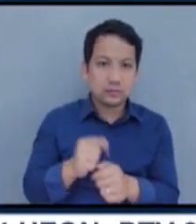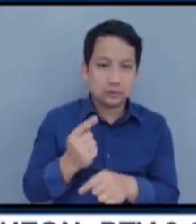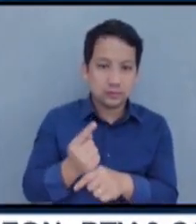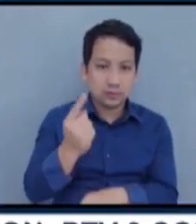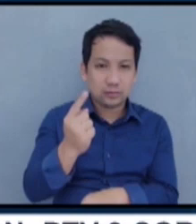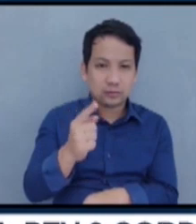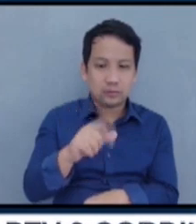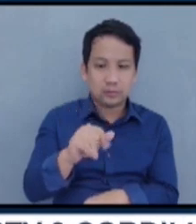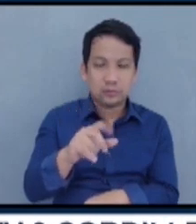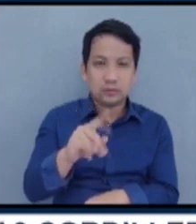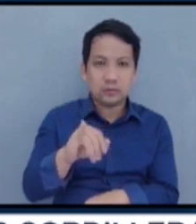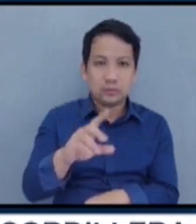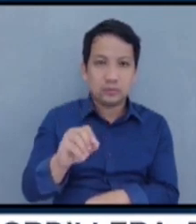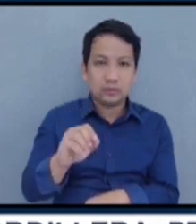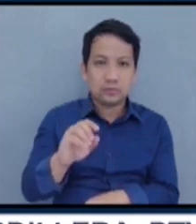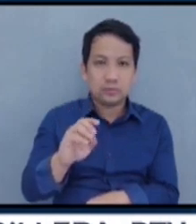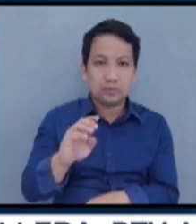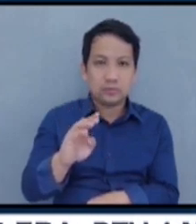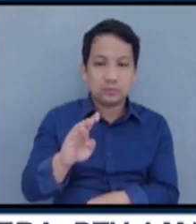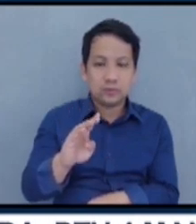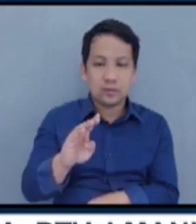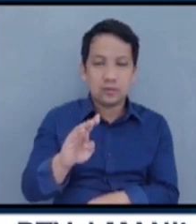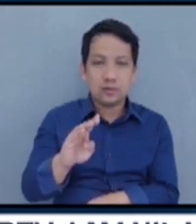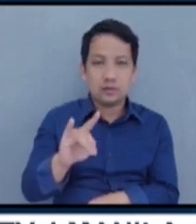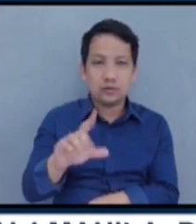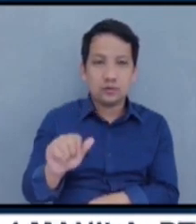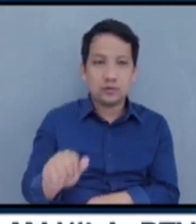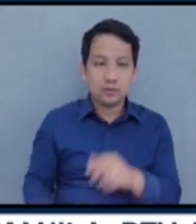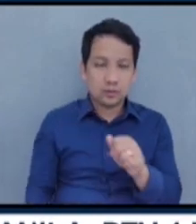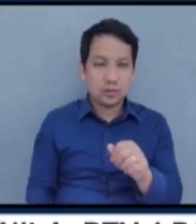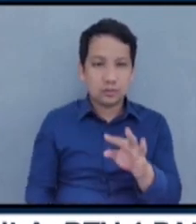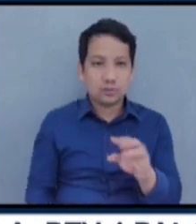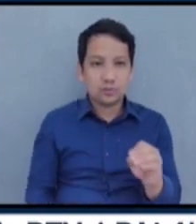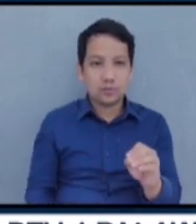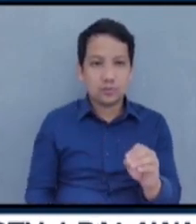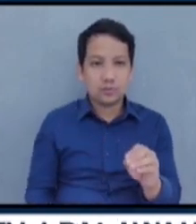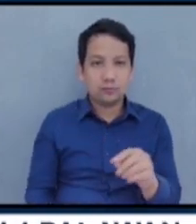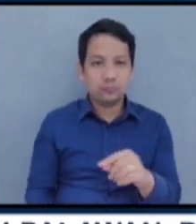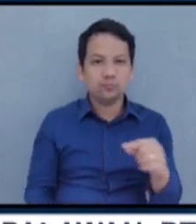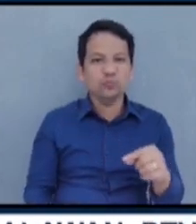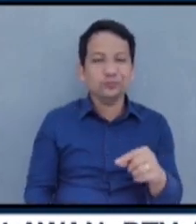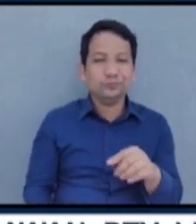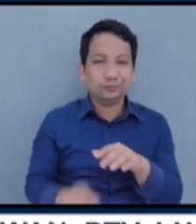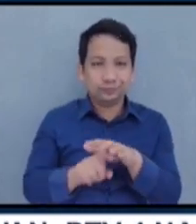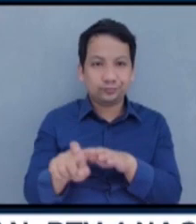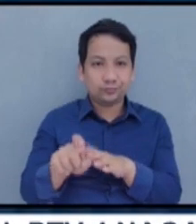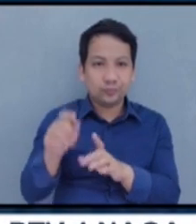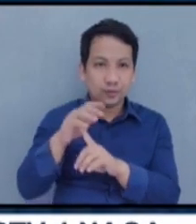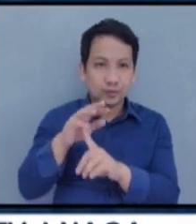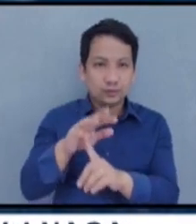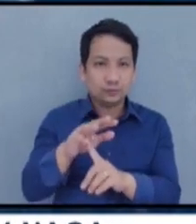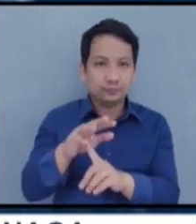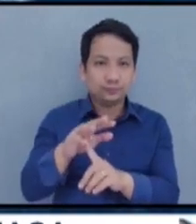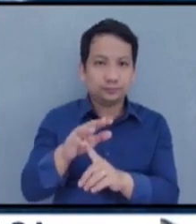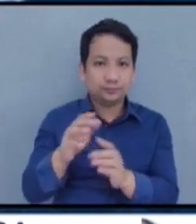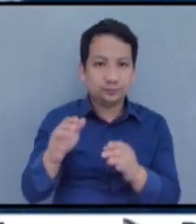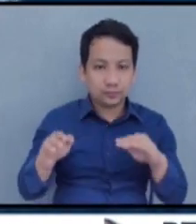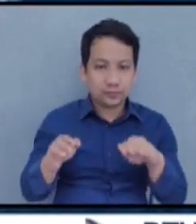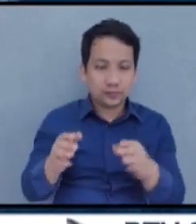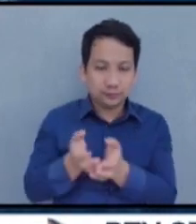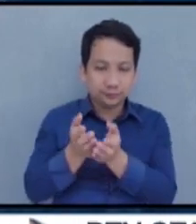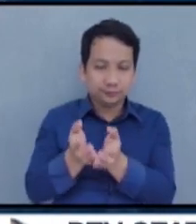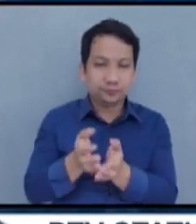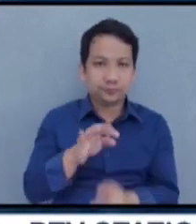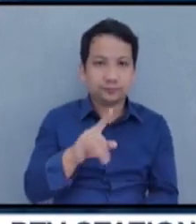Luna at ang AW-0159 Wildcat anti-submarine helicopter at ang patrol ship na BRP Valentin